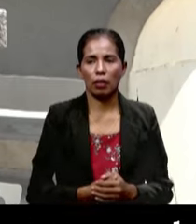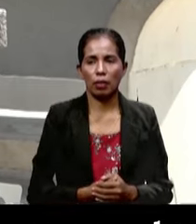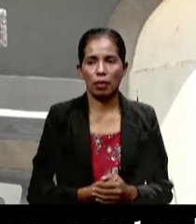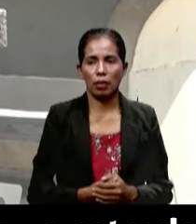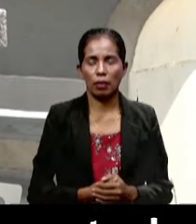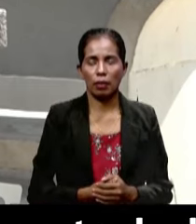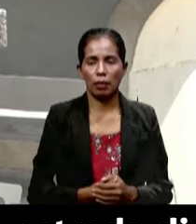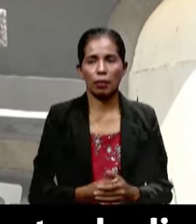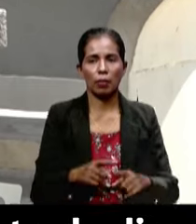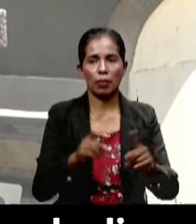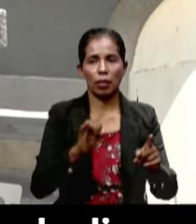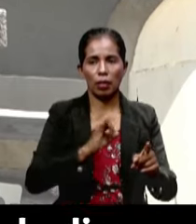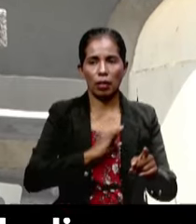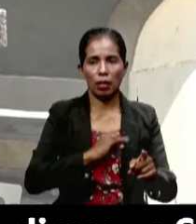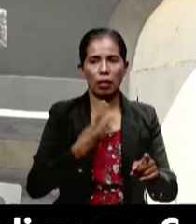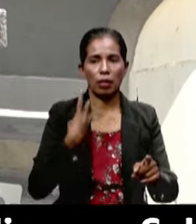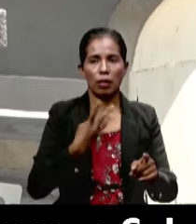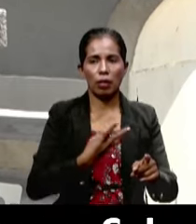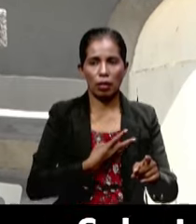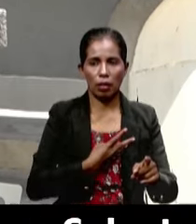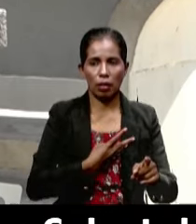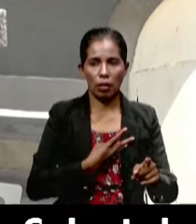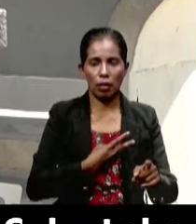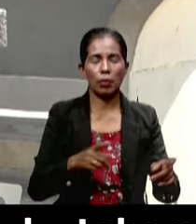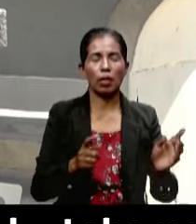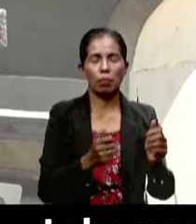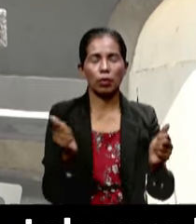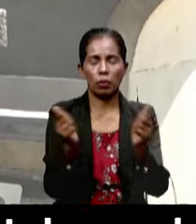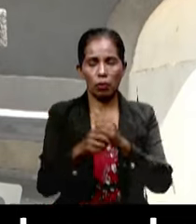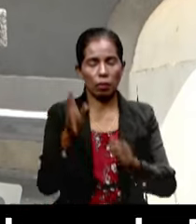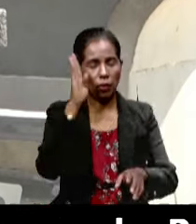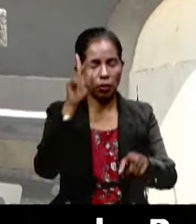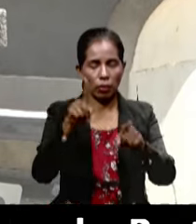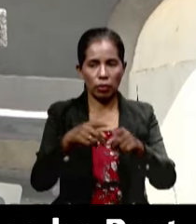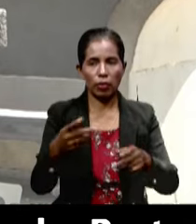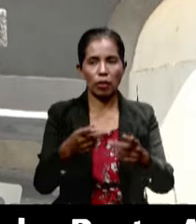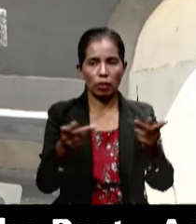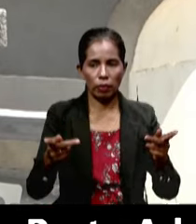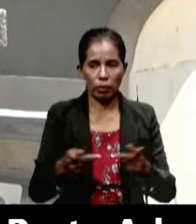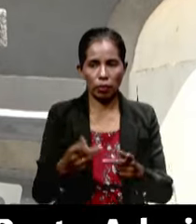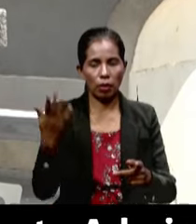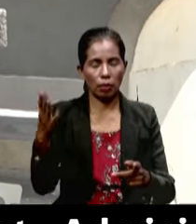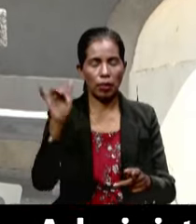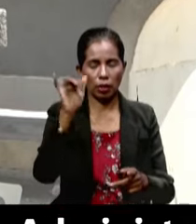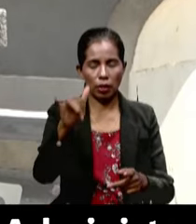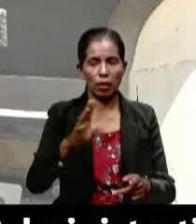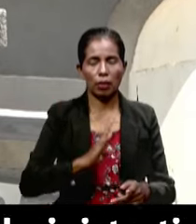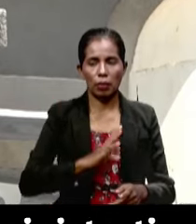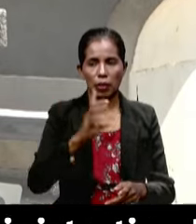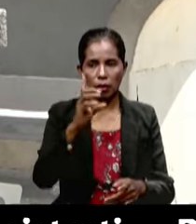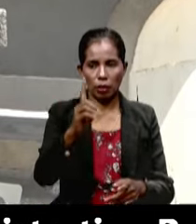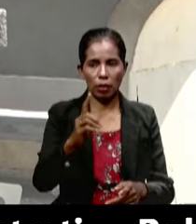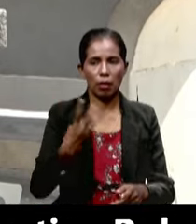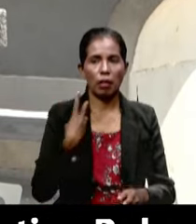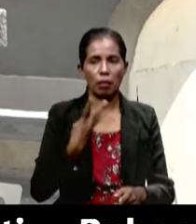hamsa-hamsa lae, mabe hau ami hatutam ne maun sirne fatin hanesan. Ulu, mayoria ami misi bidau santana hotu, amnya bawa